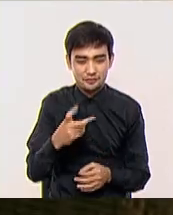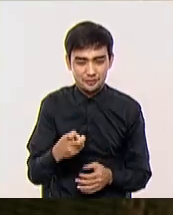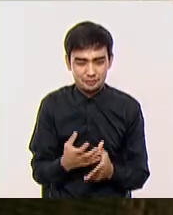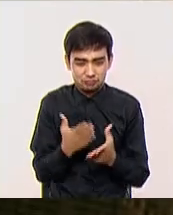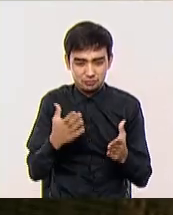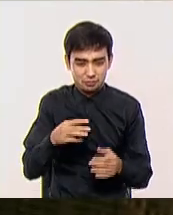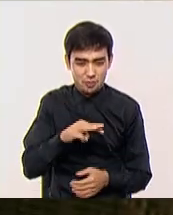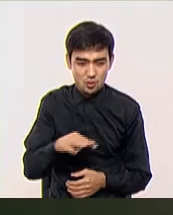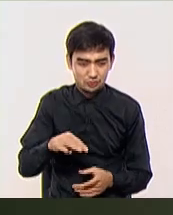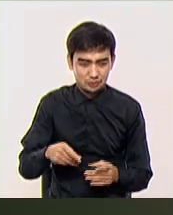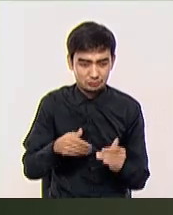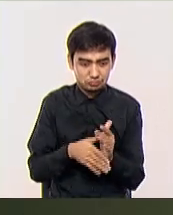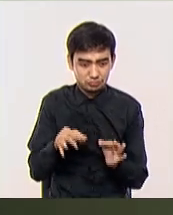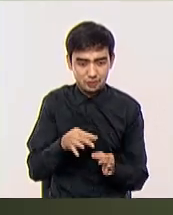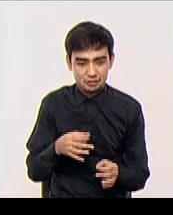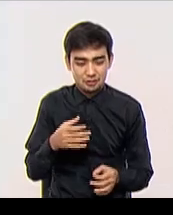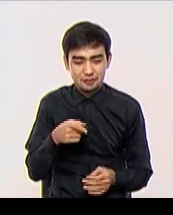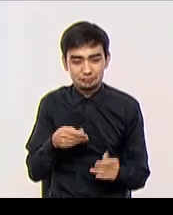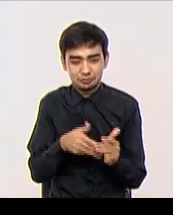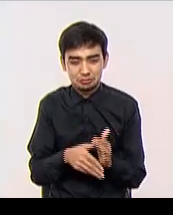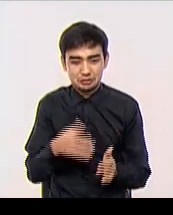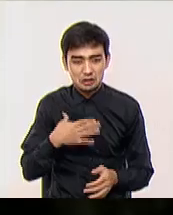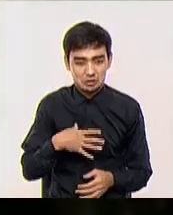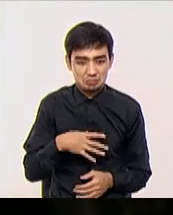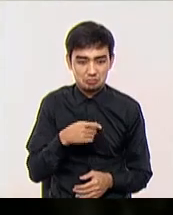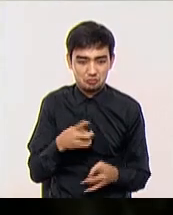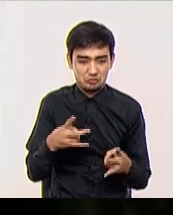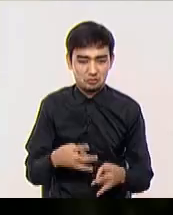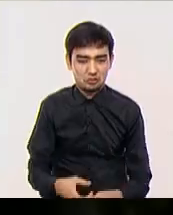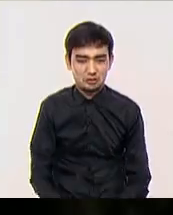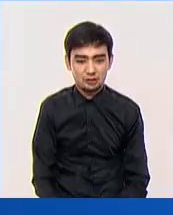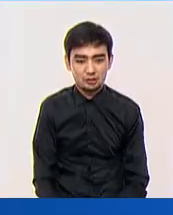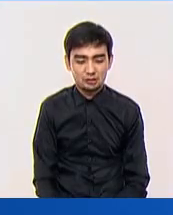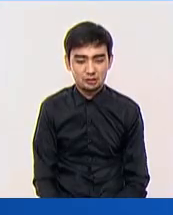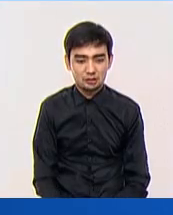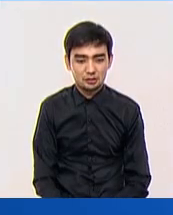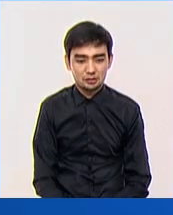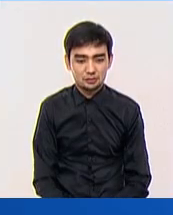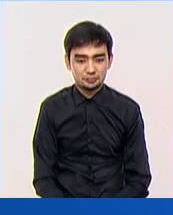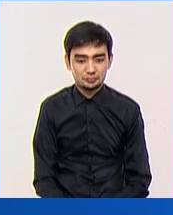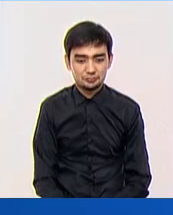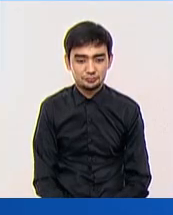лишним миллионов тенге. На что потратят эти деньги и зачем это нужно?